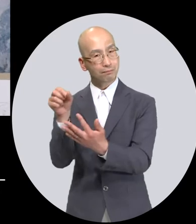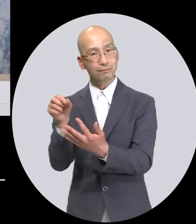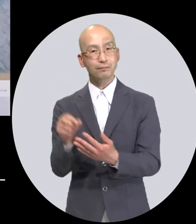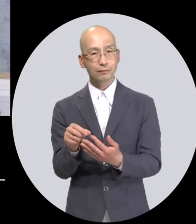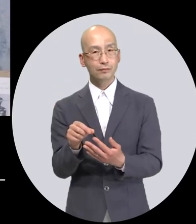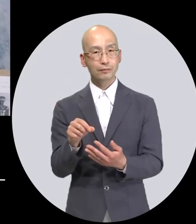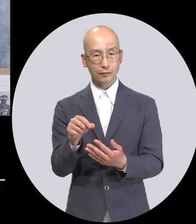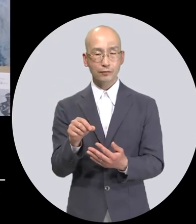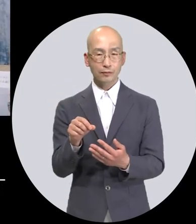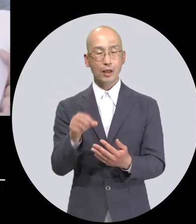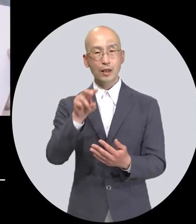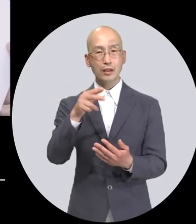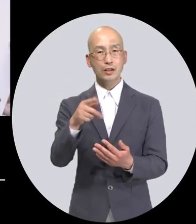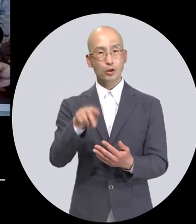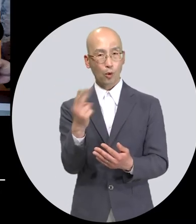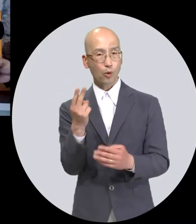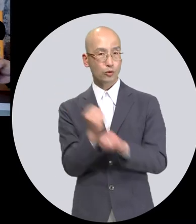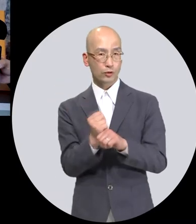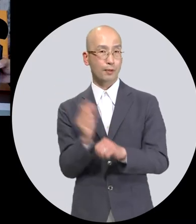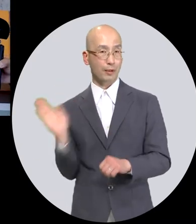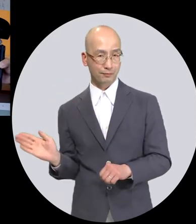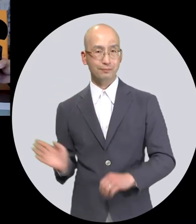シートを作っています。